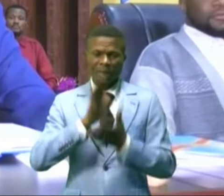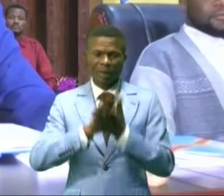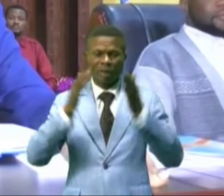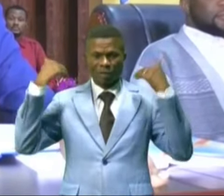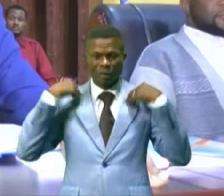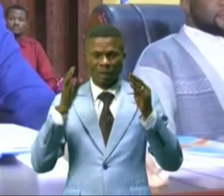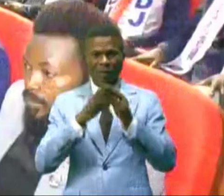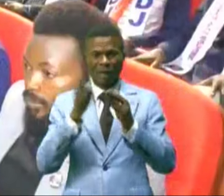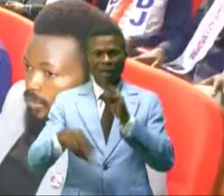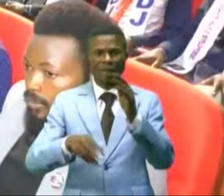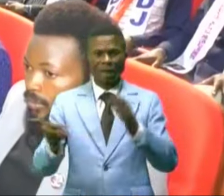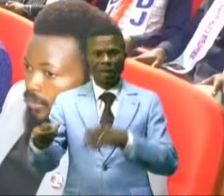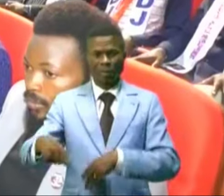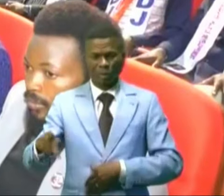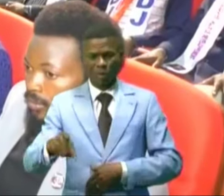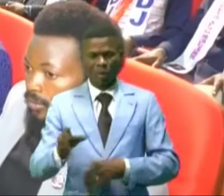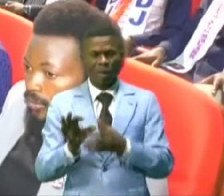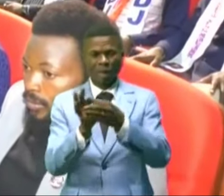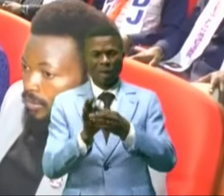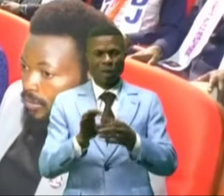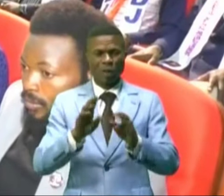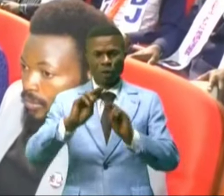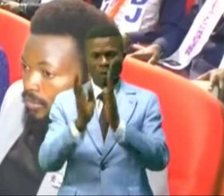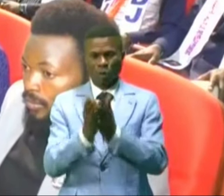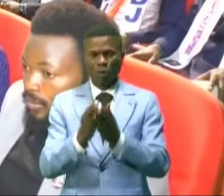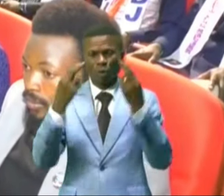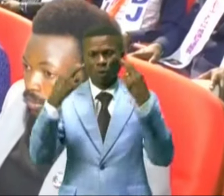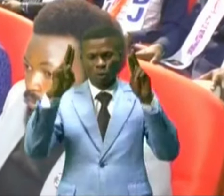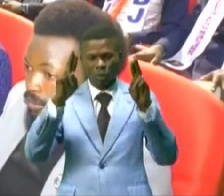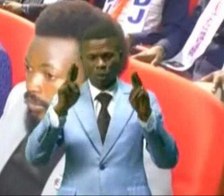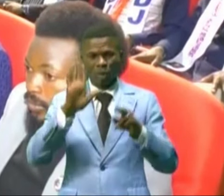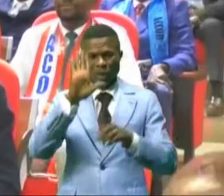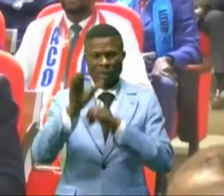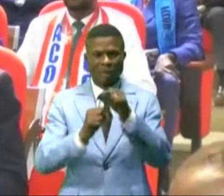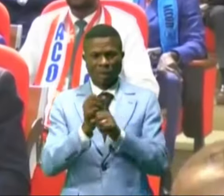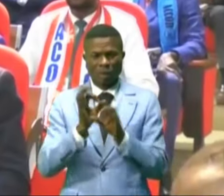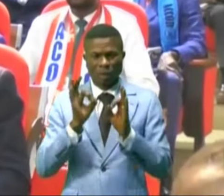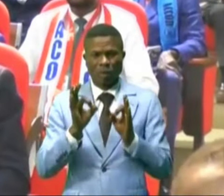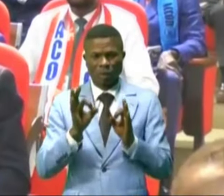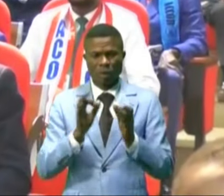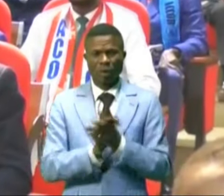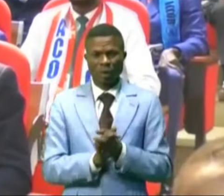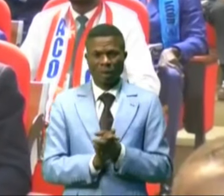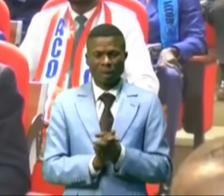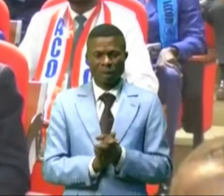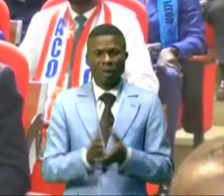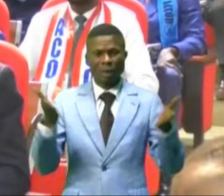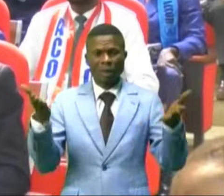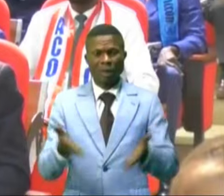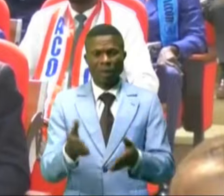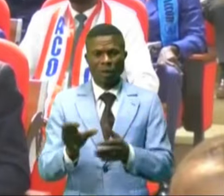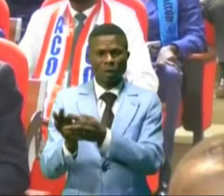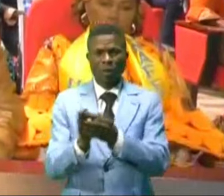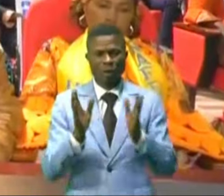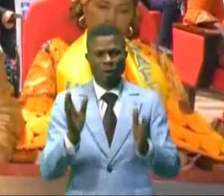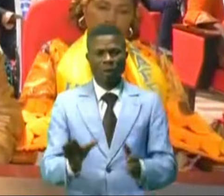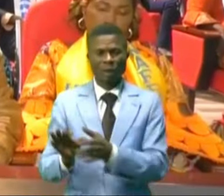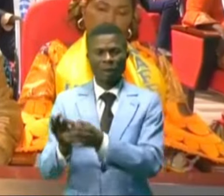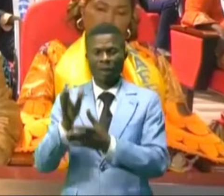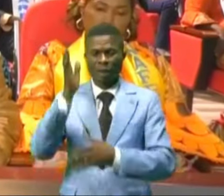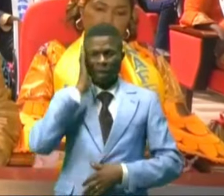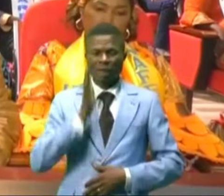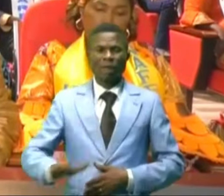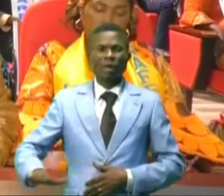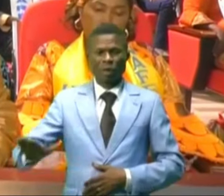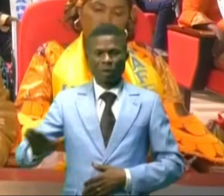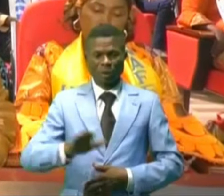lui faire part d'une collaboration mutuelle pour la réussite de ce nouveau mandat, tel était le mobile de la présence de la coordination de l'Union sacrée de la Nation